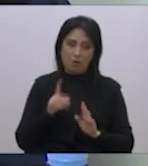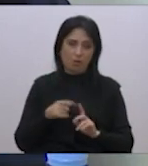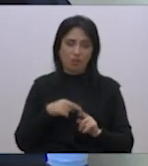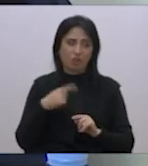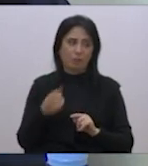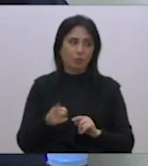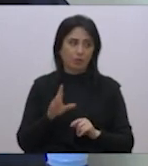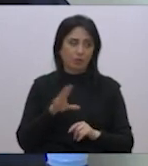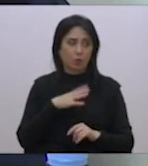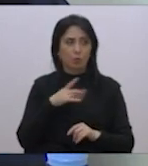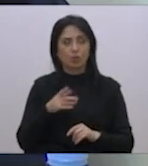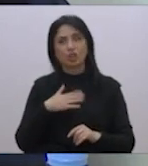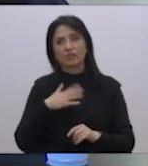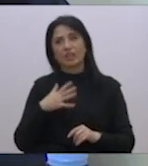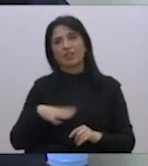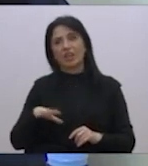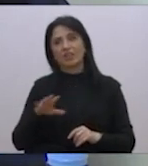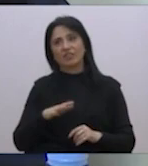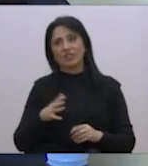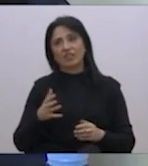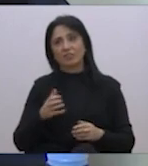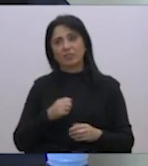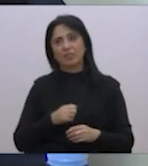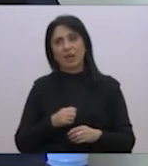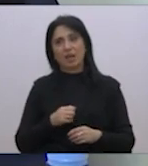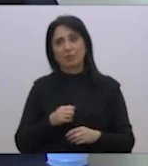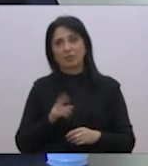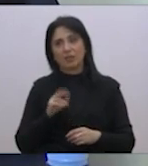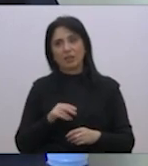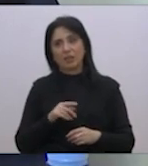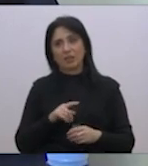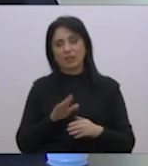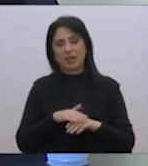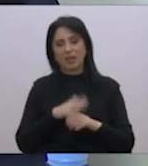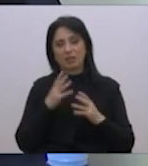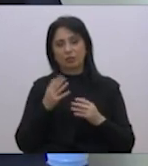domșii, icos, ce în i cuetnistris, misagebi, da, saketil greu, didi madluba.